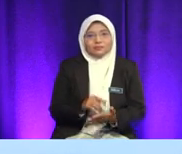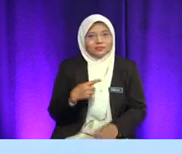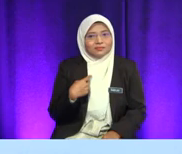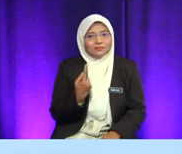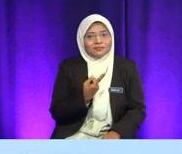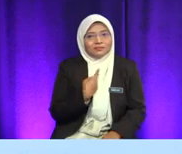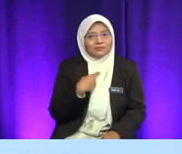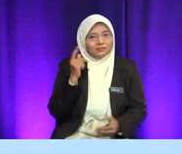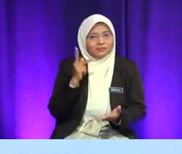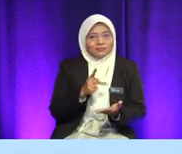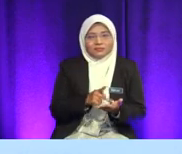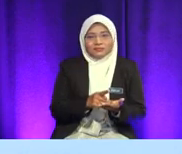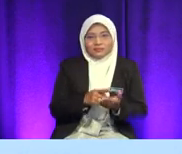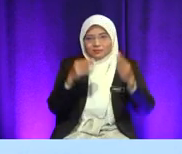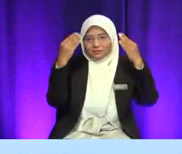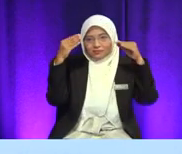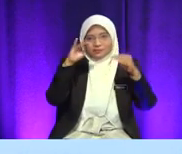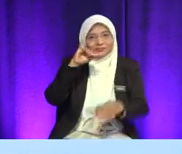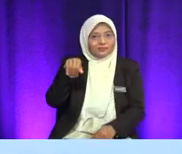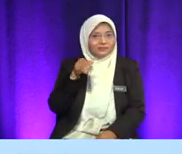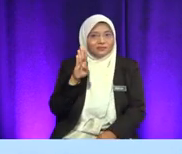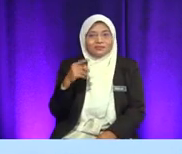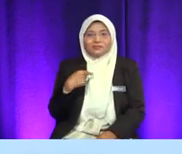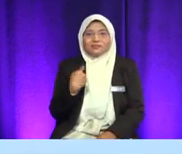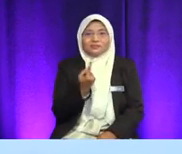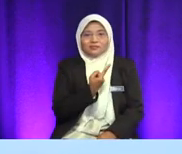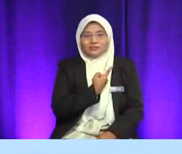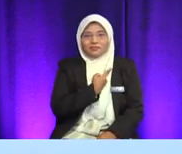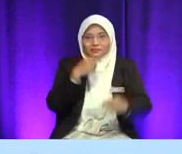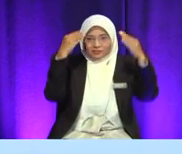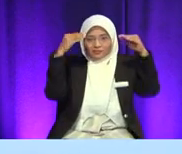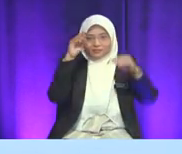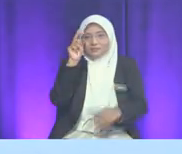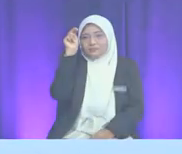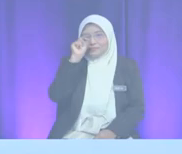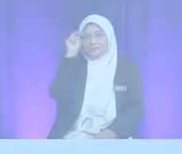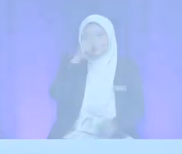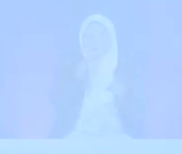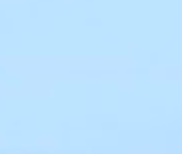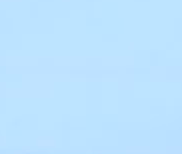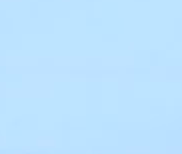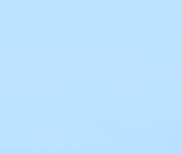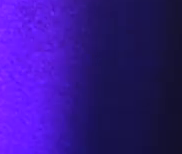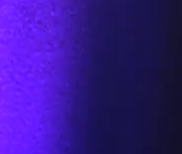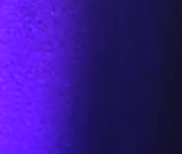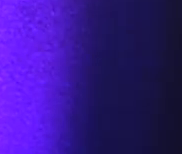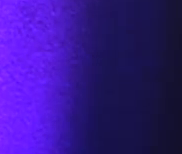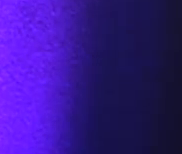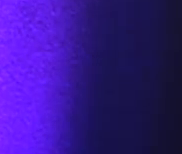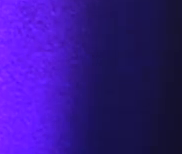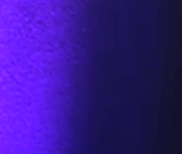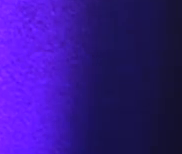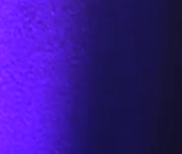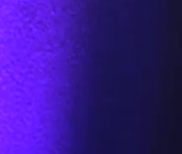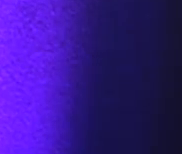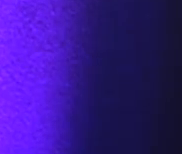juga dengan guru-guru bahasa isyarat kita yaitu cek guna bilang Ilyas dari sekolah menengah kebangsaan Sungai layar